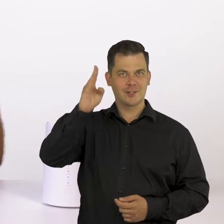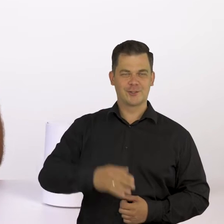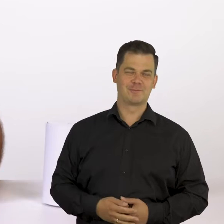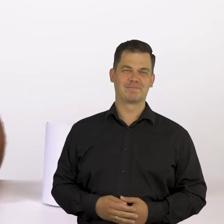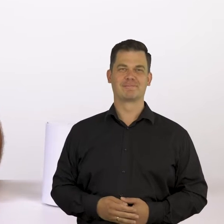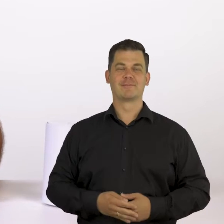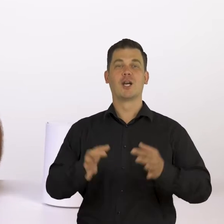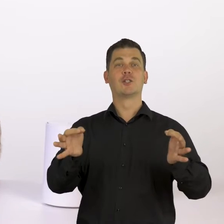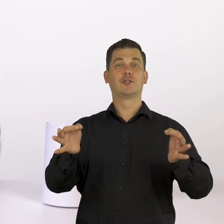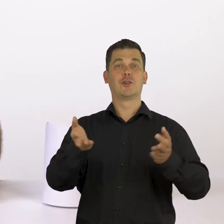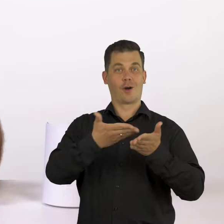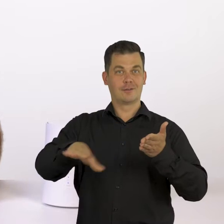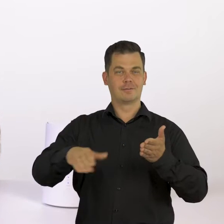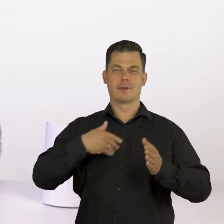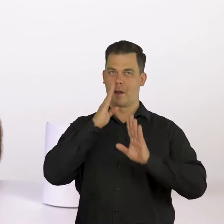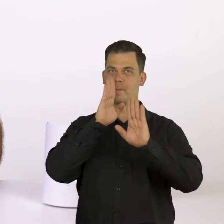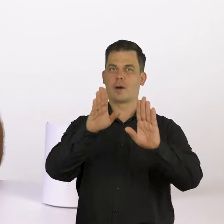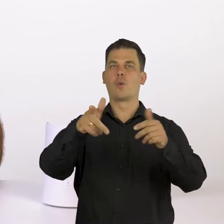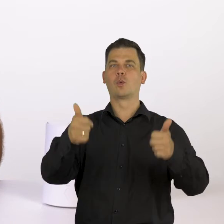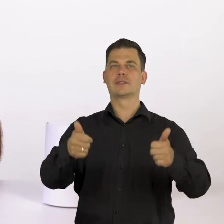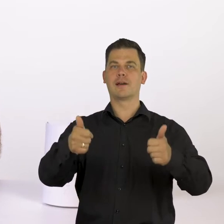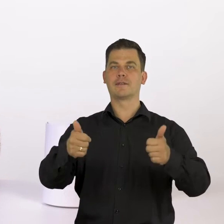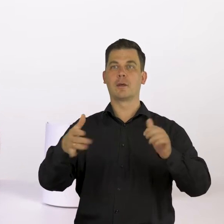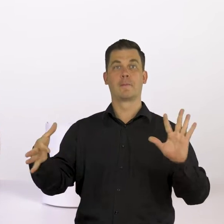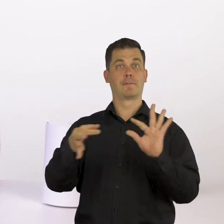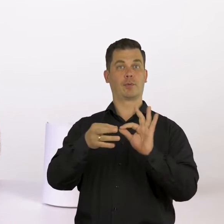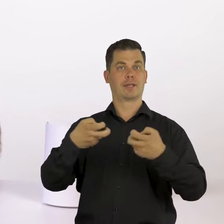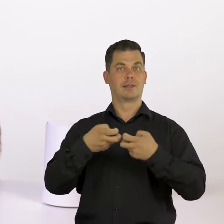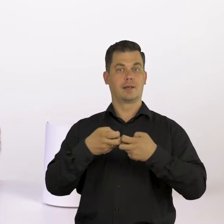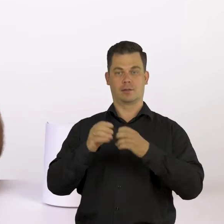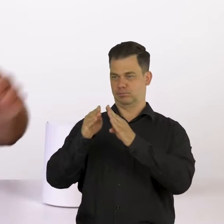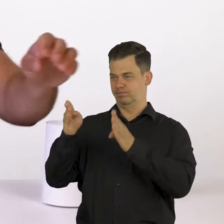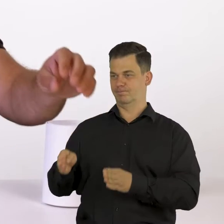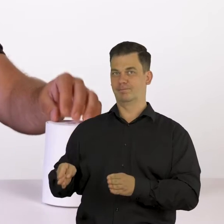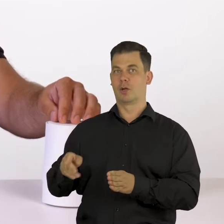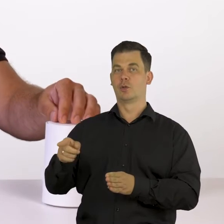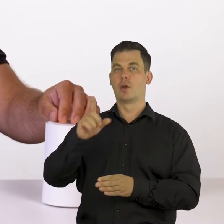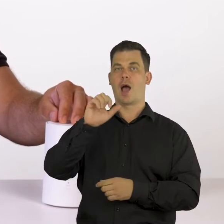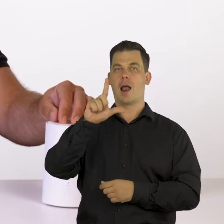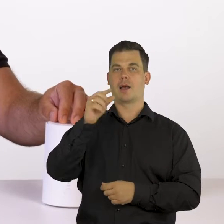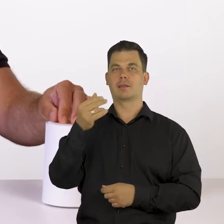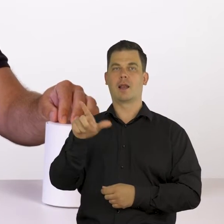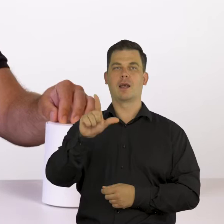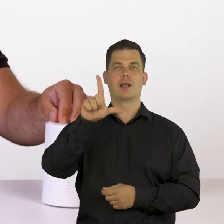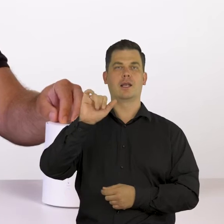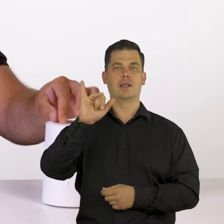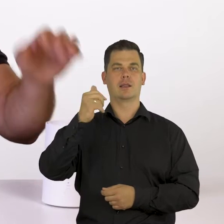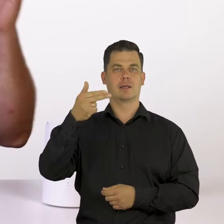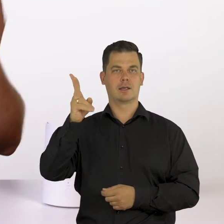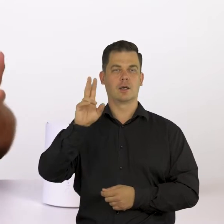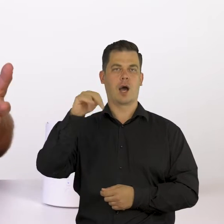Cześć! W tym odcinku pokażę, jak skonfigurować do połączenia z internetem router Alcatel Link Hub